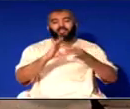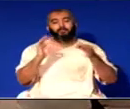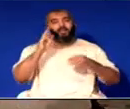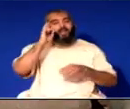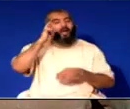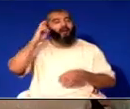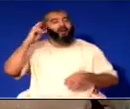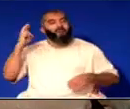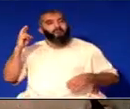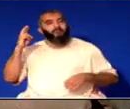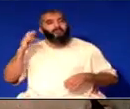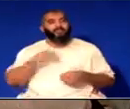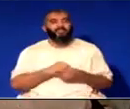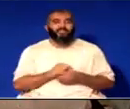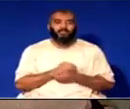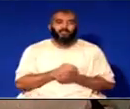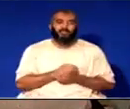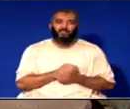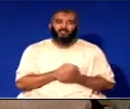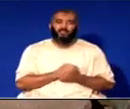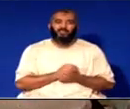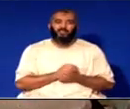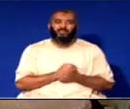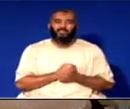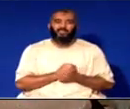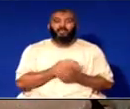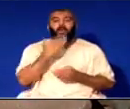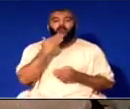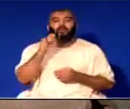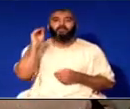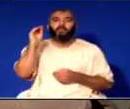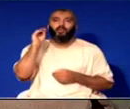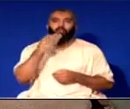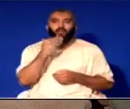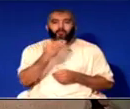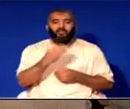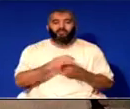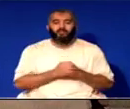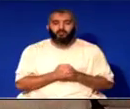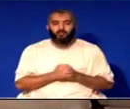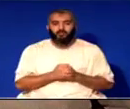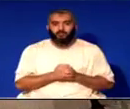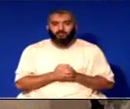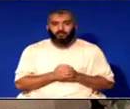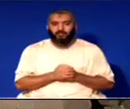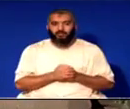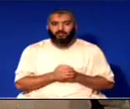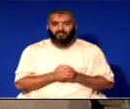اسحاق، لا نعبر الرؤى، لا نعبر الرؤى. خلاص يعطيك الصحه استاذ. الله يسلمك، شيخنا ممكن يفتي